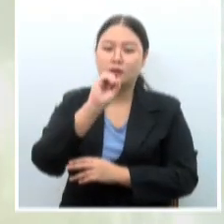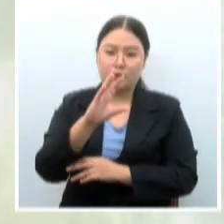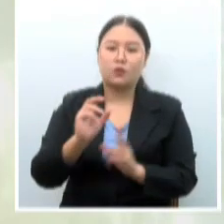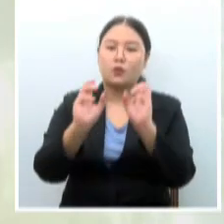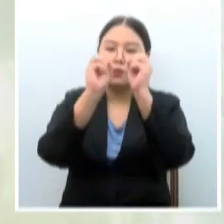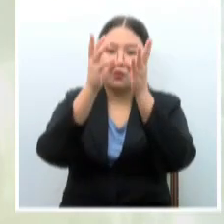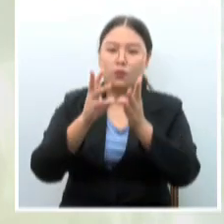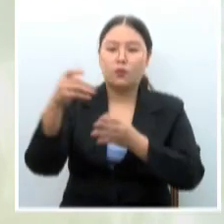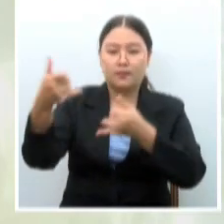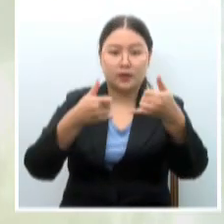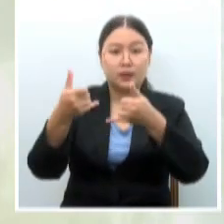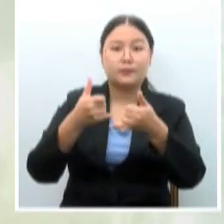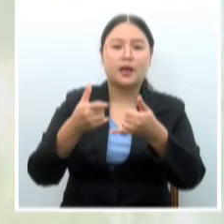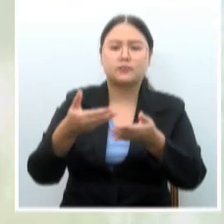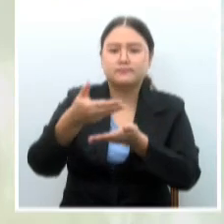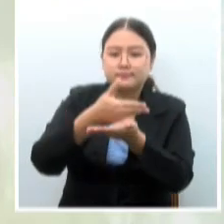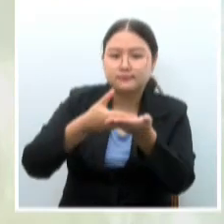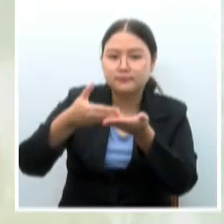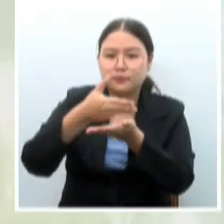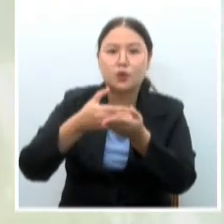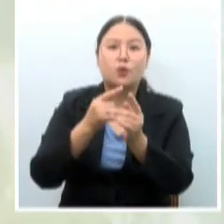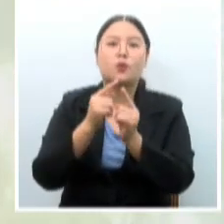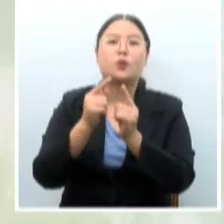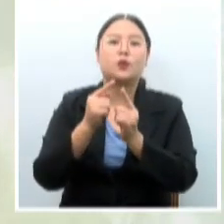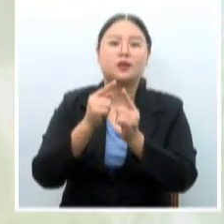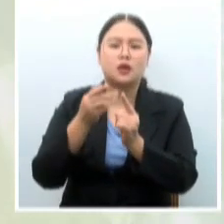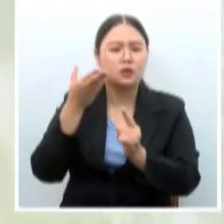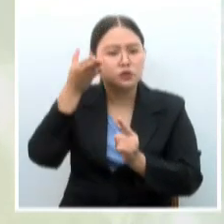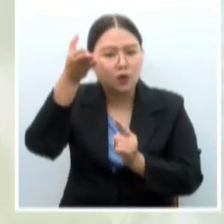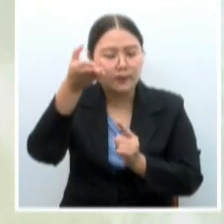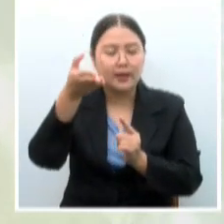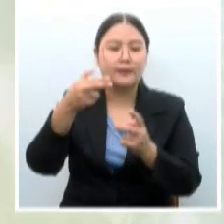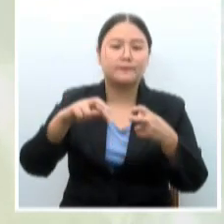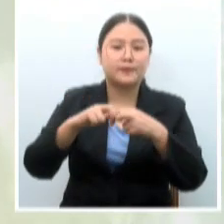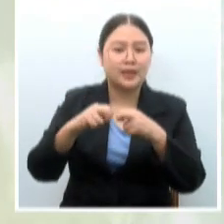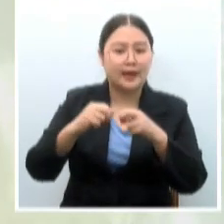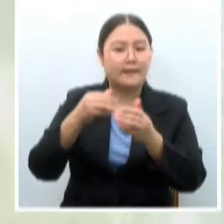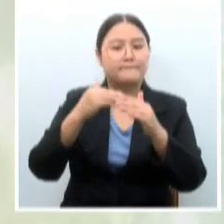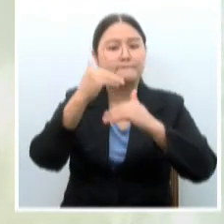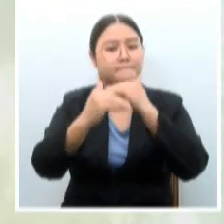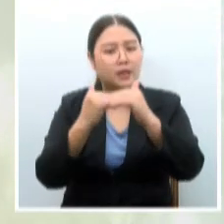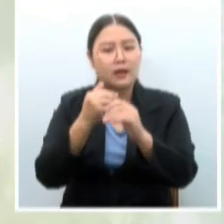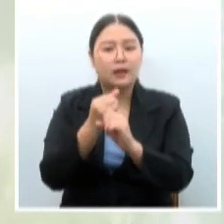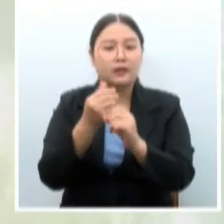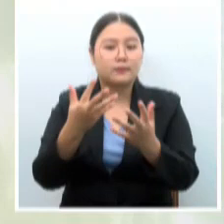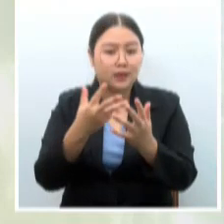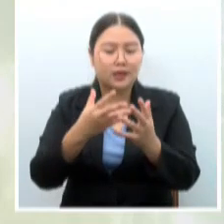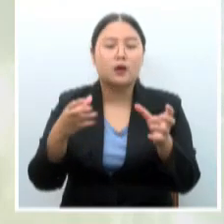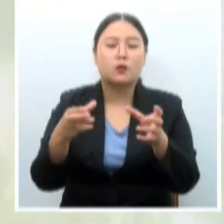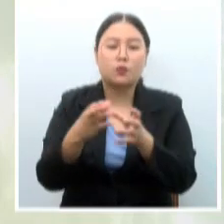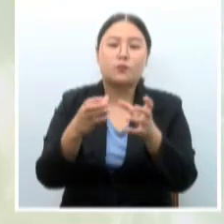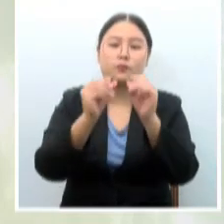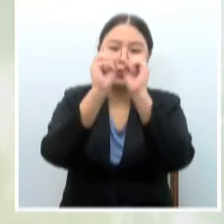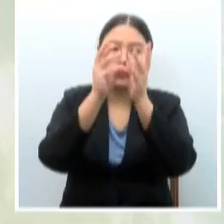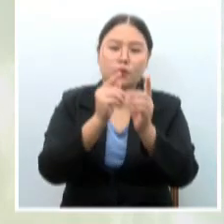แล้วก็ประโยชน์แล้วก็โอกาสที่จะเกิดขึ้นในอนาคตต่อไปด้วยครับว่าเราจะพัฒนาผลงานจะเป็นยังไงเพราะว่าโครงการดนตรี